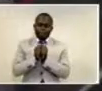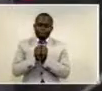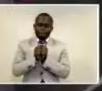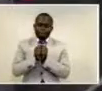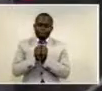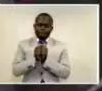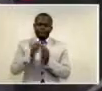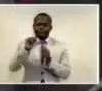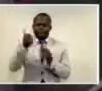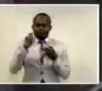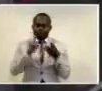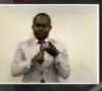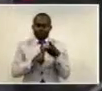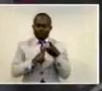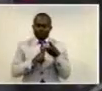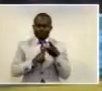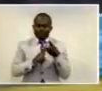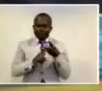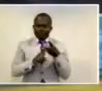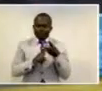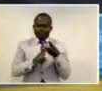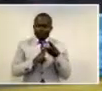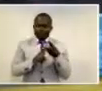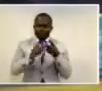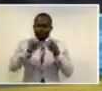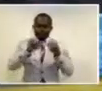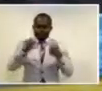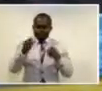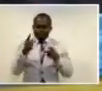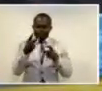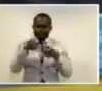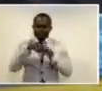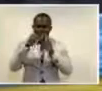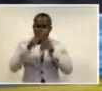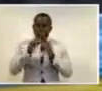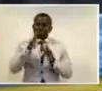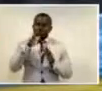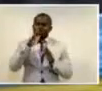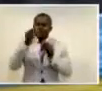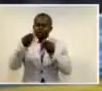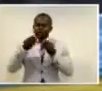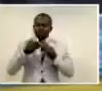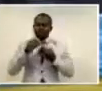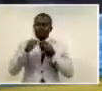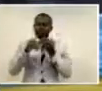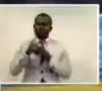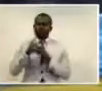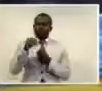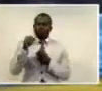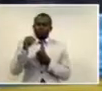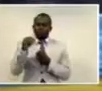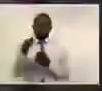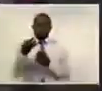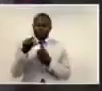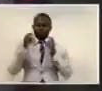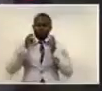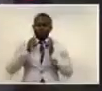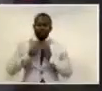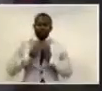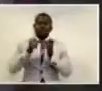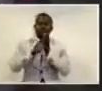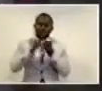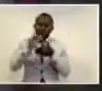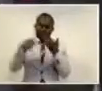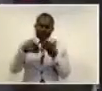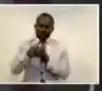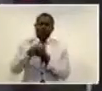icya kabiri ni iki gira vuba nta. Icya mbere ni icy'umurima, icya kabiri ni icy'inzu mama yampaye ng'impano, icya gatatu. Meya genda ukemure ibyo